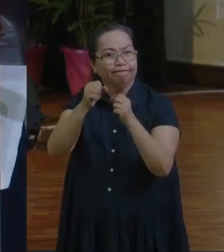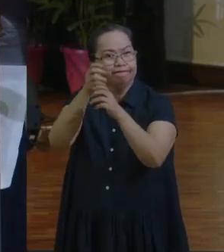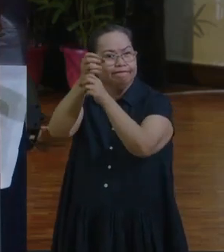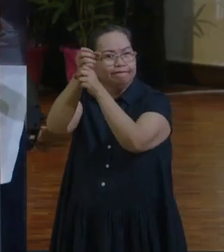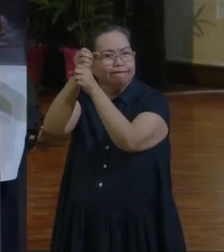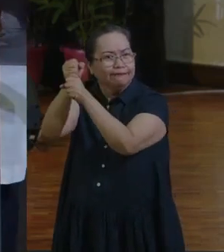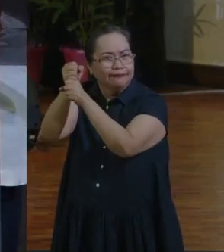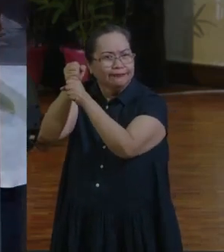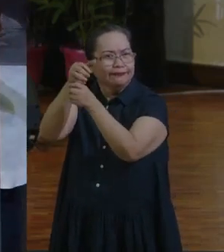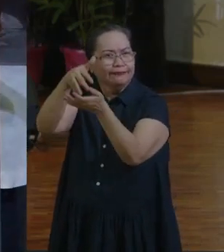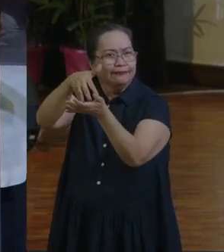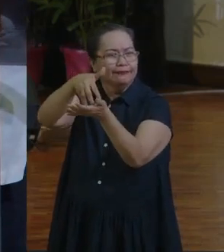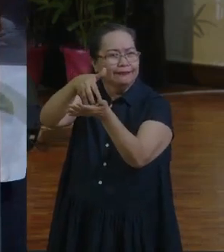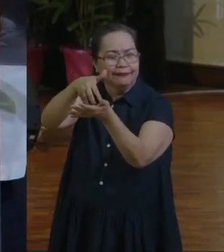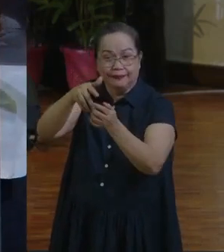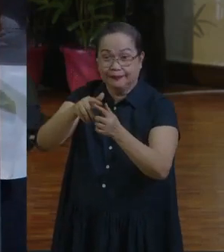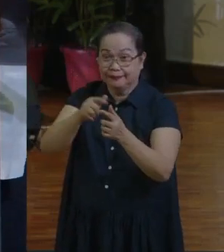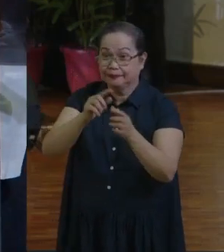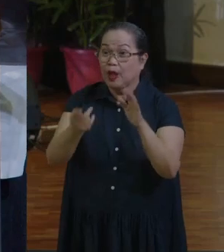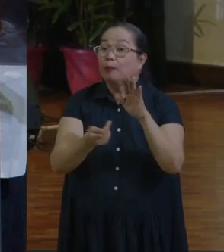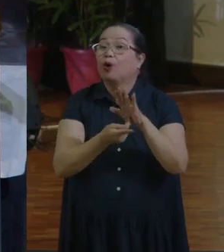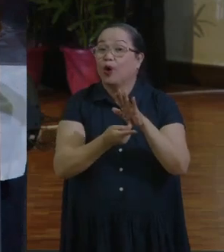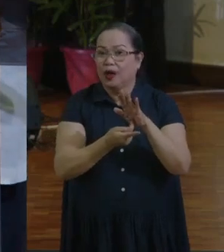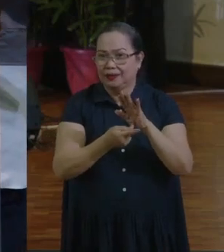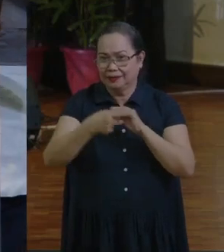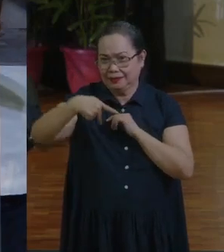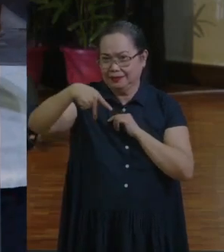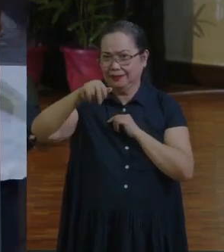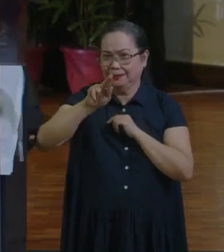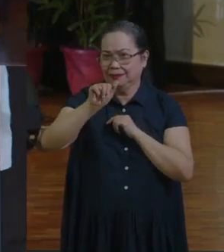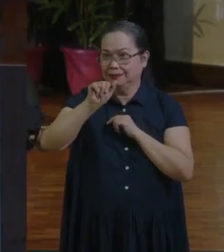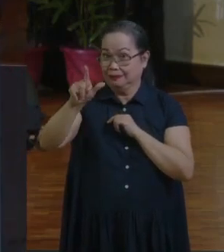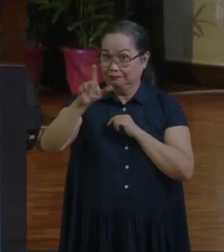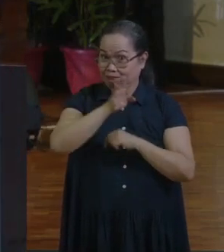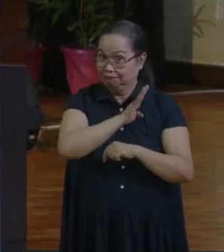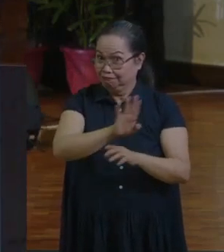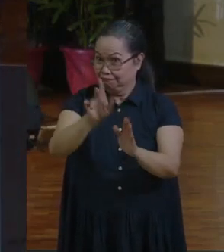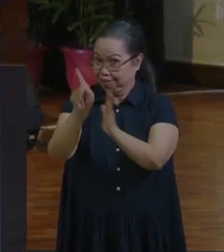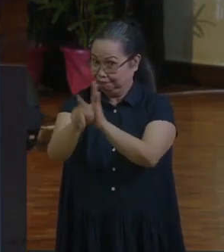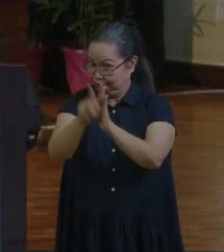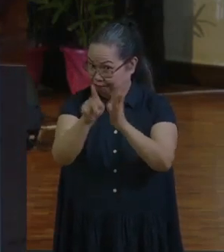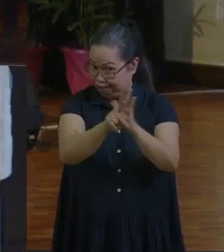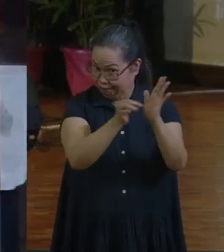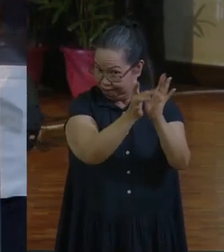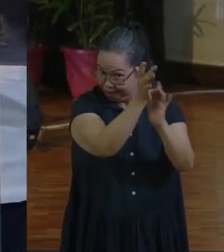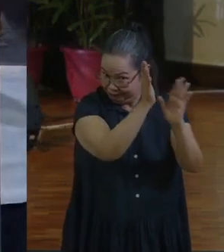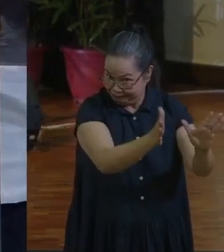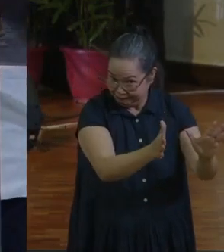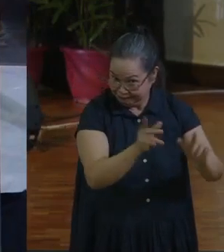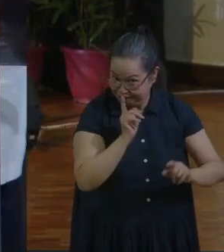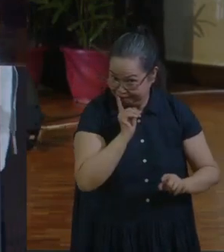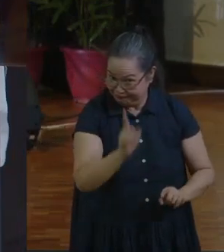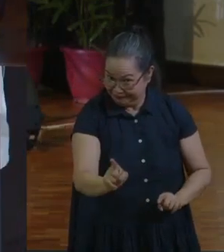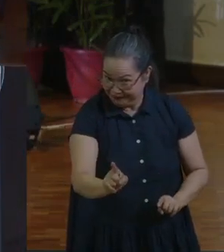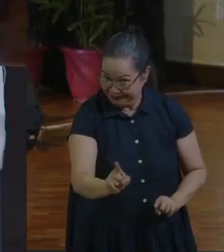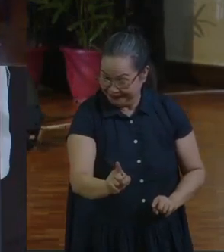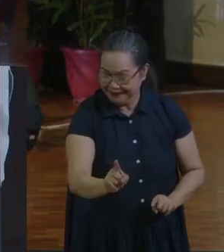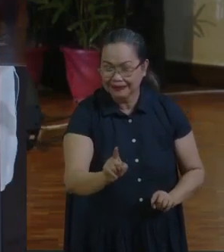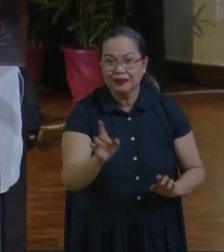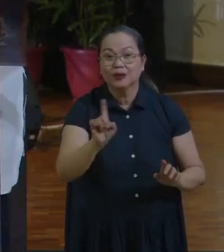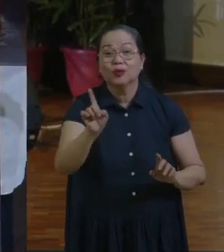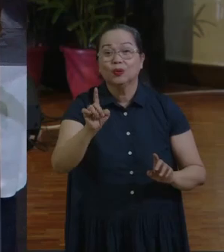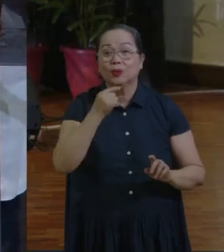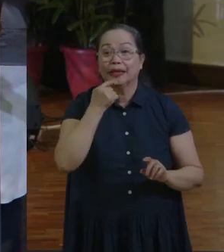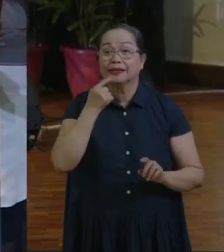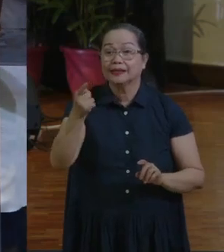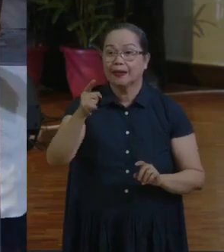pananampalataya. Pero si Apostol Pablo, di ba matapang siya? Di ba matibay siya? O ito ang sabi